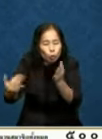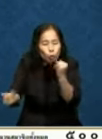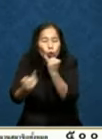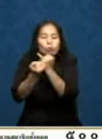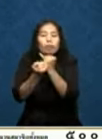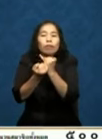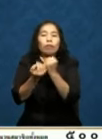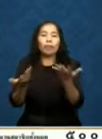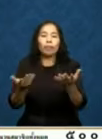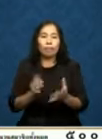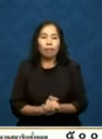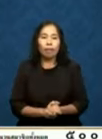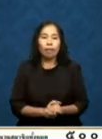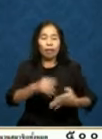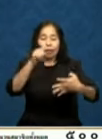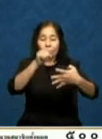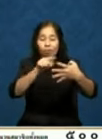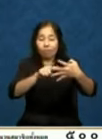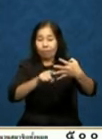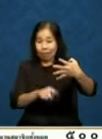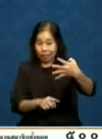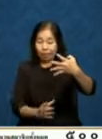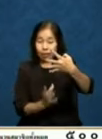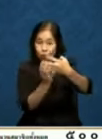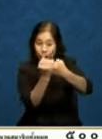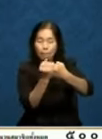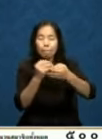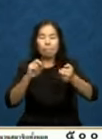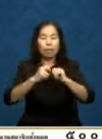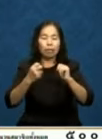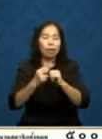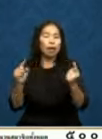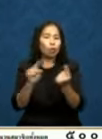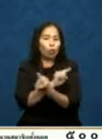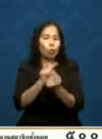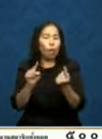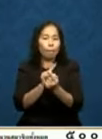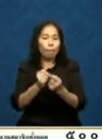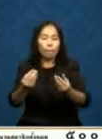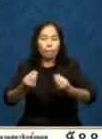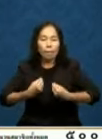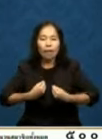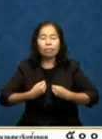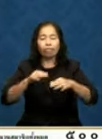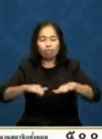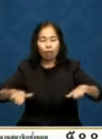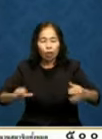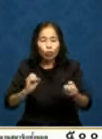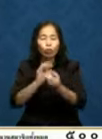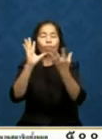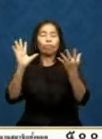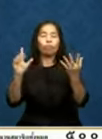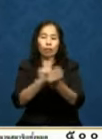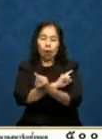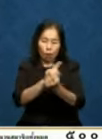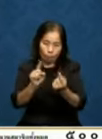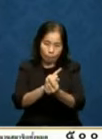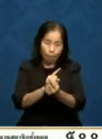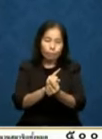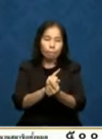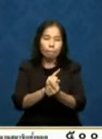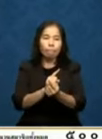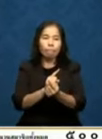ค่ะพฤติกรรมต่างๆเหล่านี้นะคะที่จะส่งปัญหาถึงสังคมที่จะส่งปัญหานะคะให้มันเกิดขึ้นในสังคมเนี่ยส่วนใหญ่ล้วนแล้ว